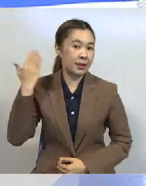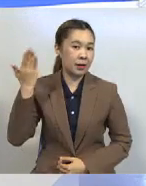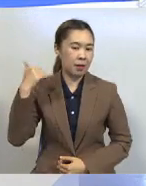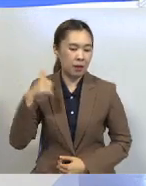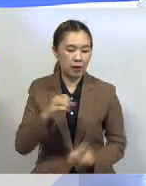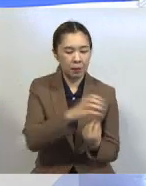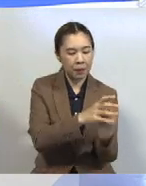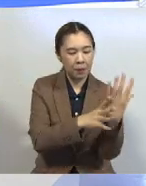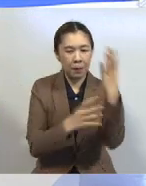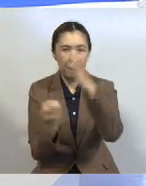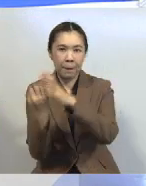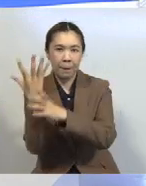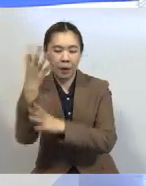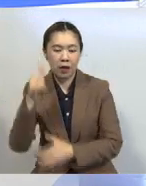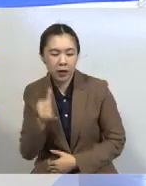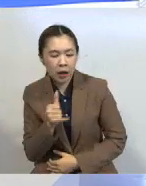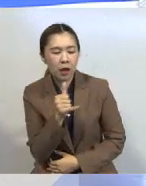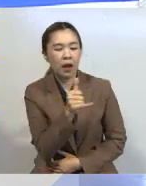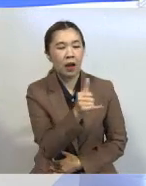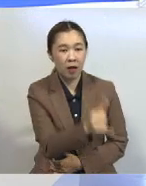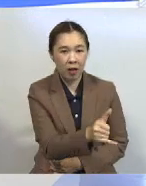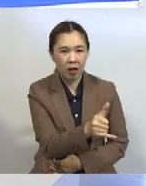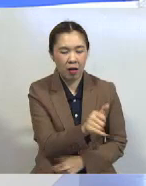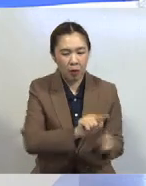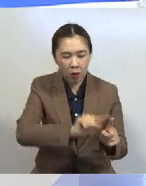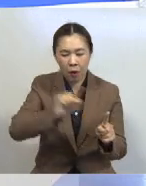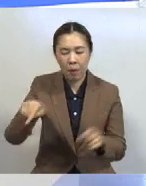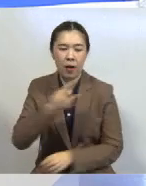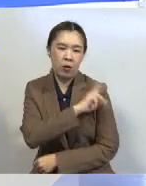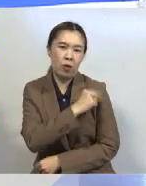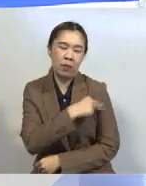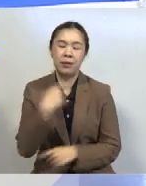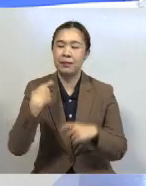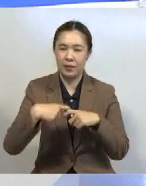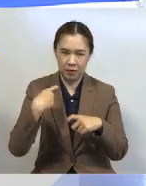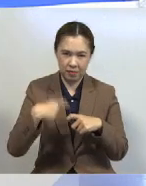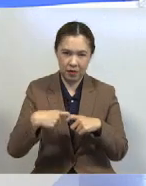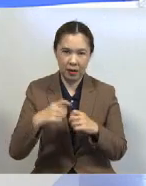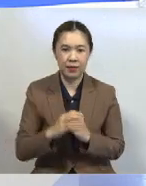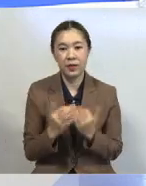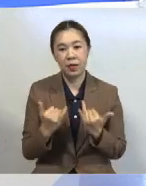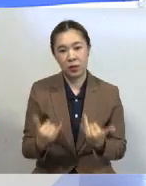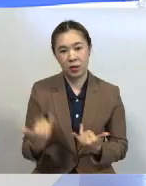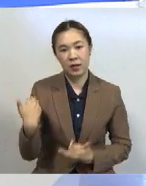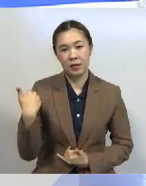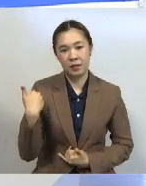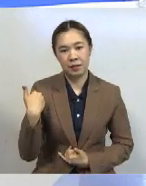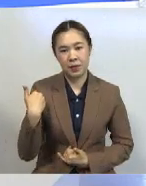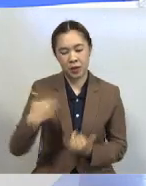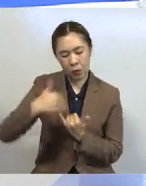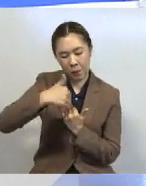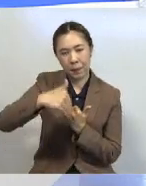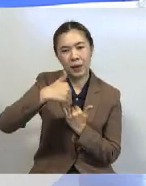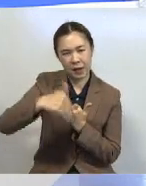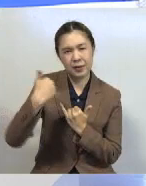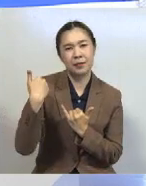ไปอยู่ในป่าจะเดินทางออกมาเพื่อที่จะมาหาคุณหมอเนี่ยหัวหน้าบอกว่าเป็นไปอย่างยากลำบากแล้วก็ในเร็วๆวันนี้ก็จะมีเรื่องของการผ่าตัดด้ว